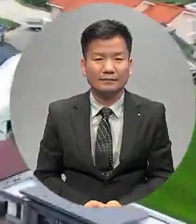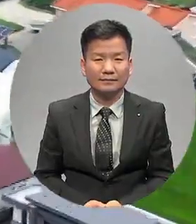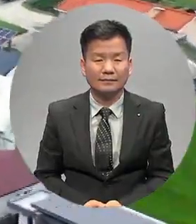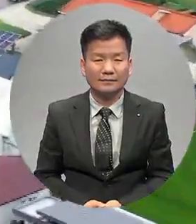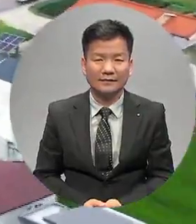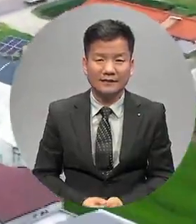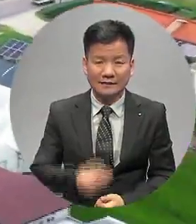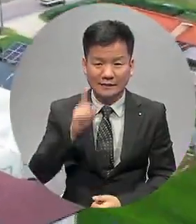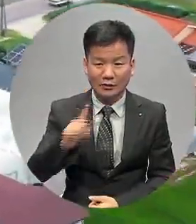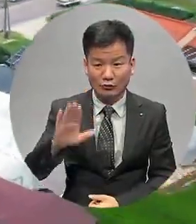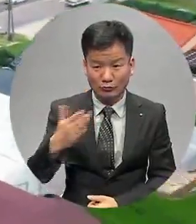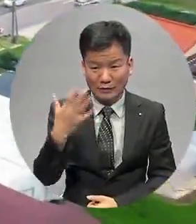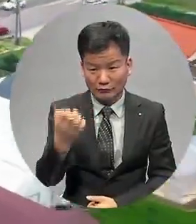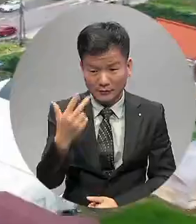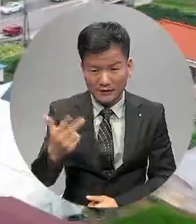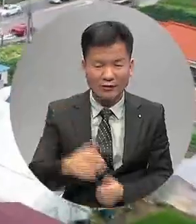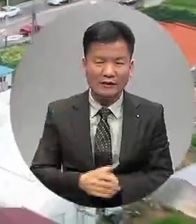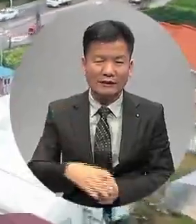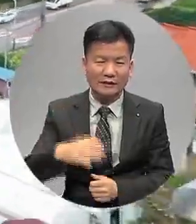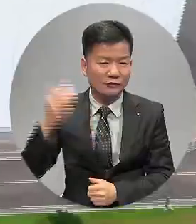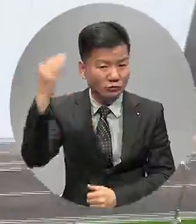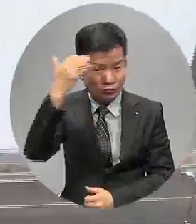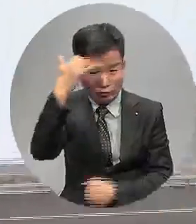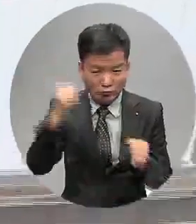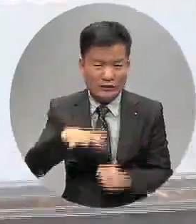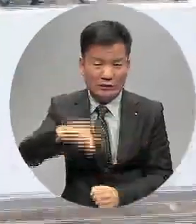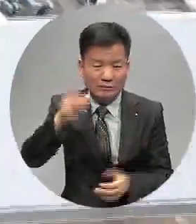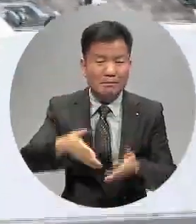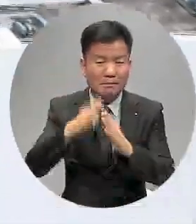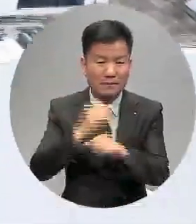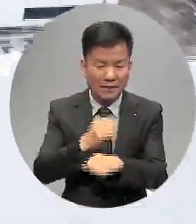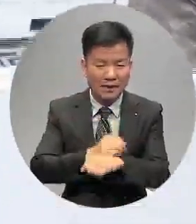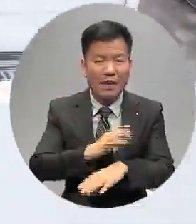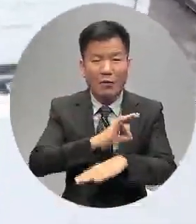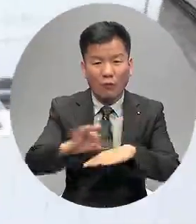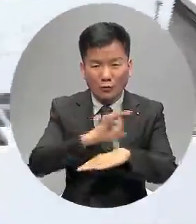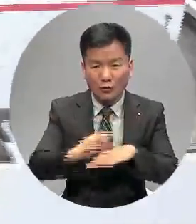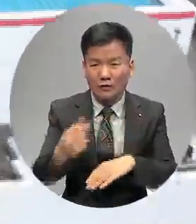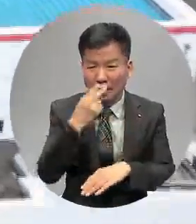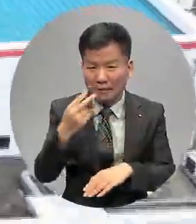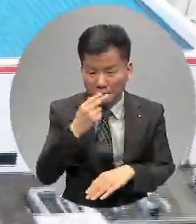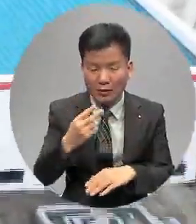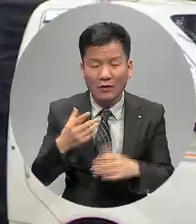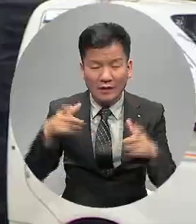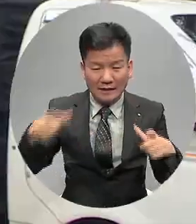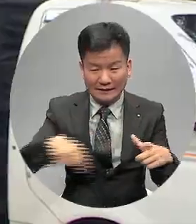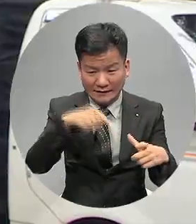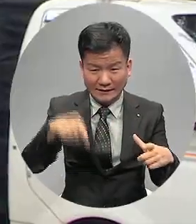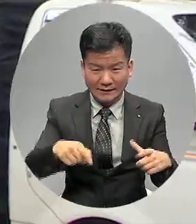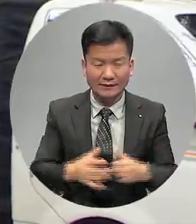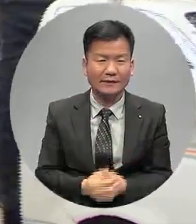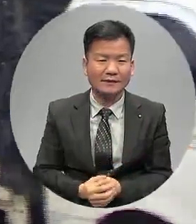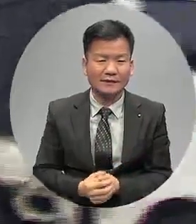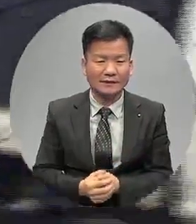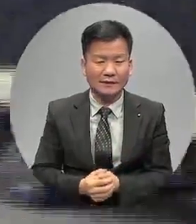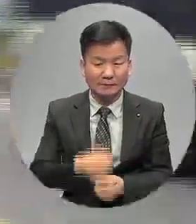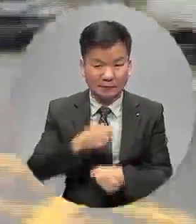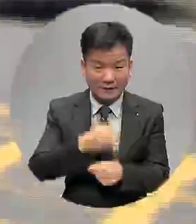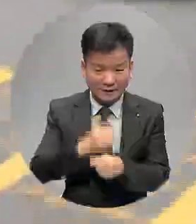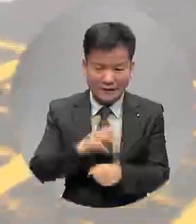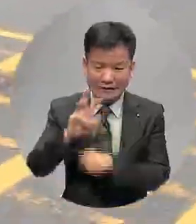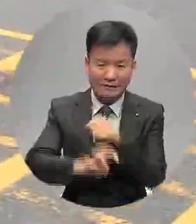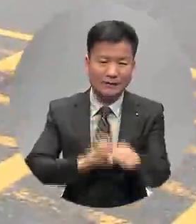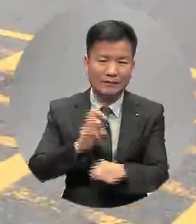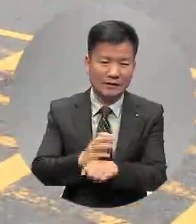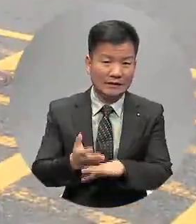지난 1997년 충북이로 국가산업단지로 조성된 오송생명과학단지. 조성이 시작된 지